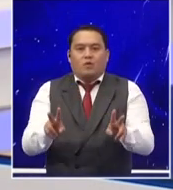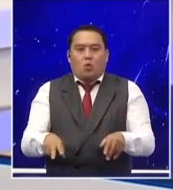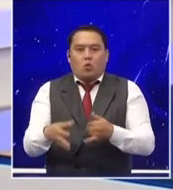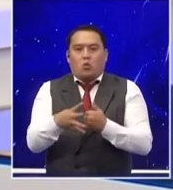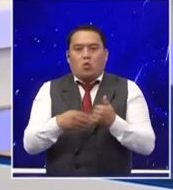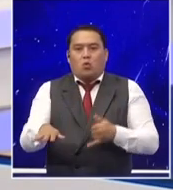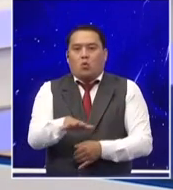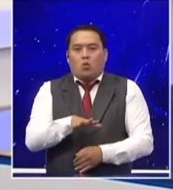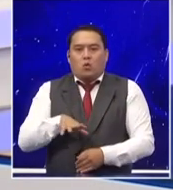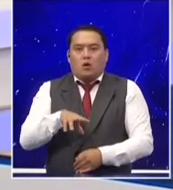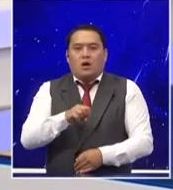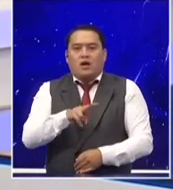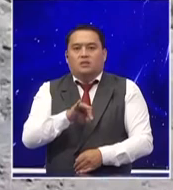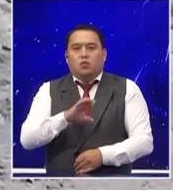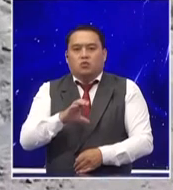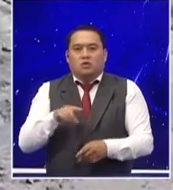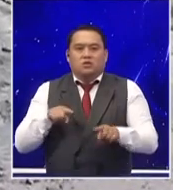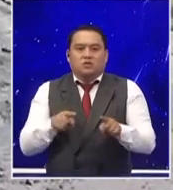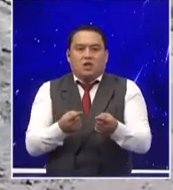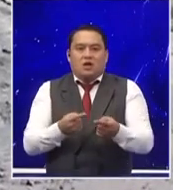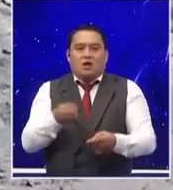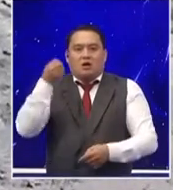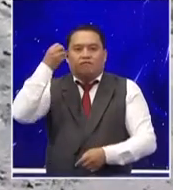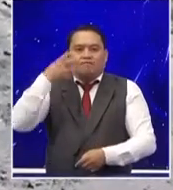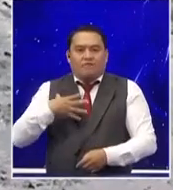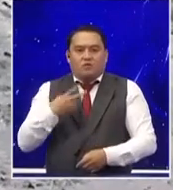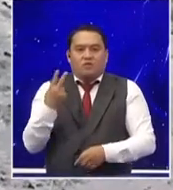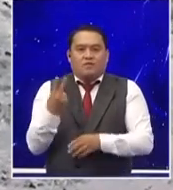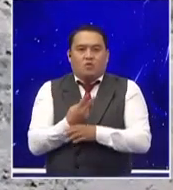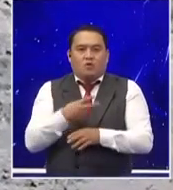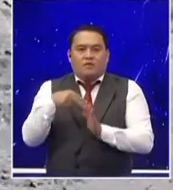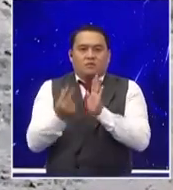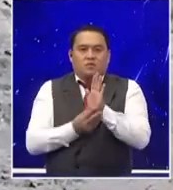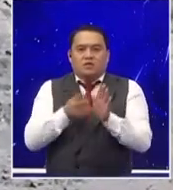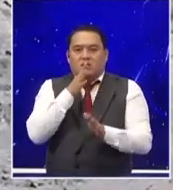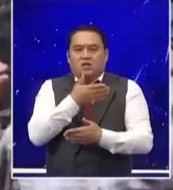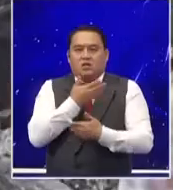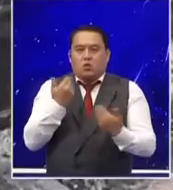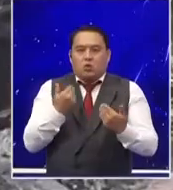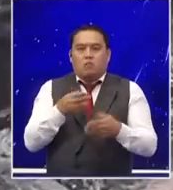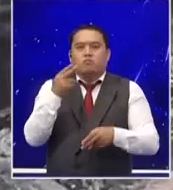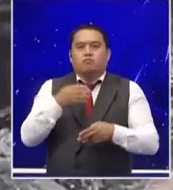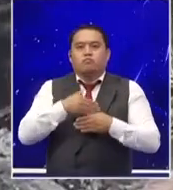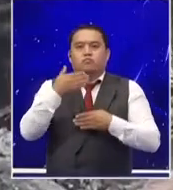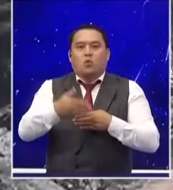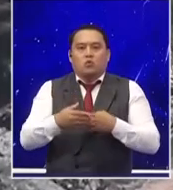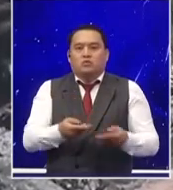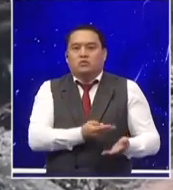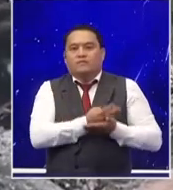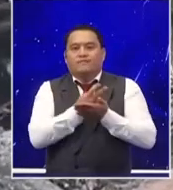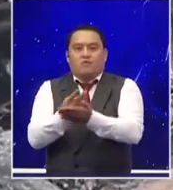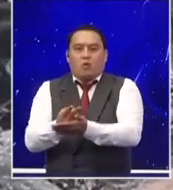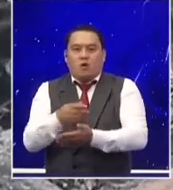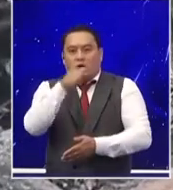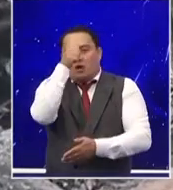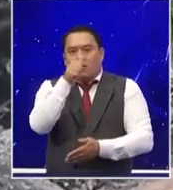острове лесбос все задержанные выходцы из афганистана двое из них несовершеннолетние после пожара они были эвакуированы на материковую